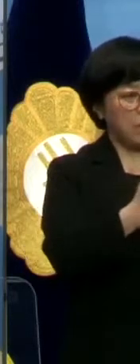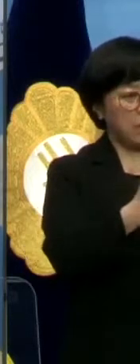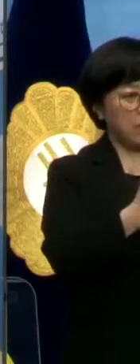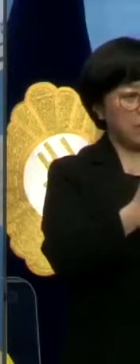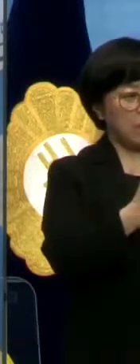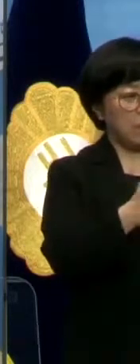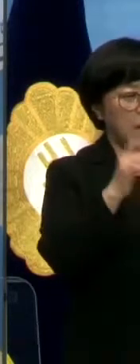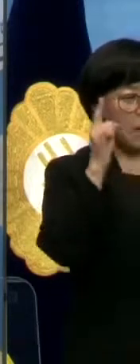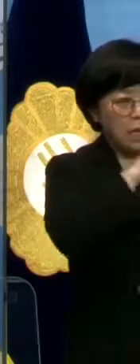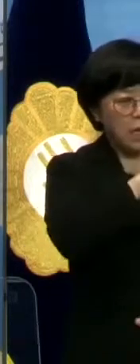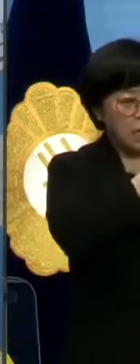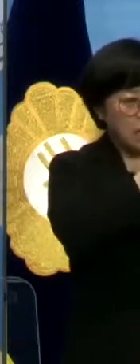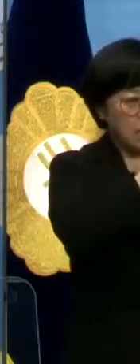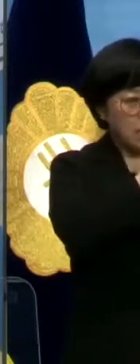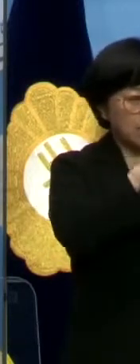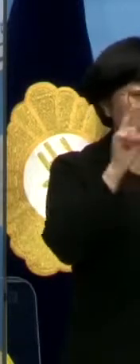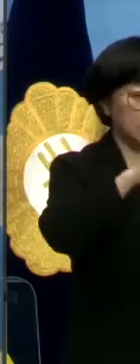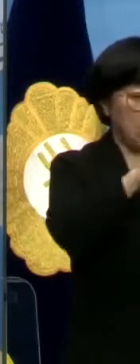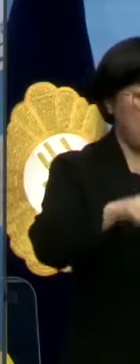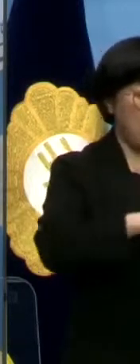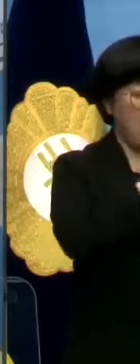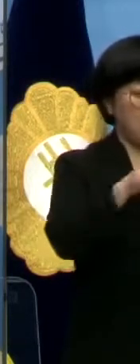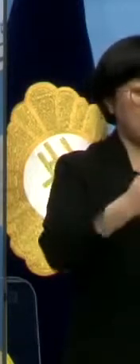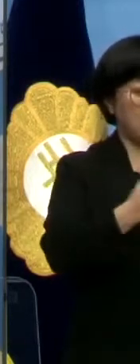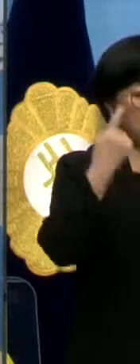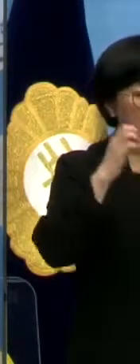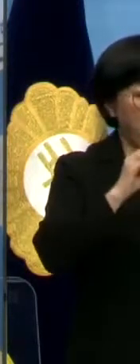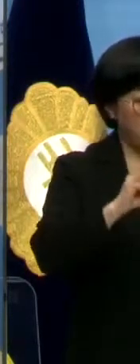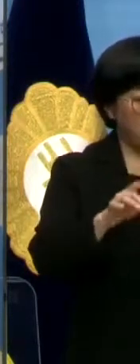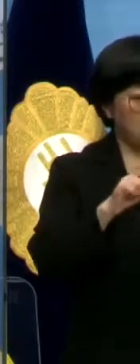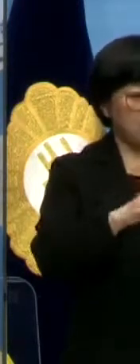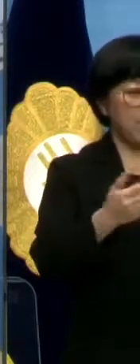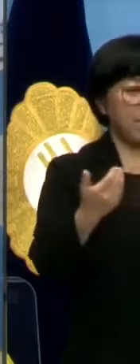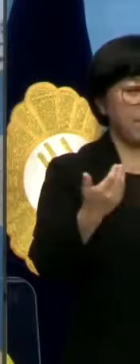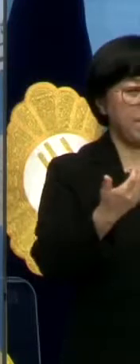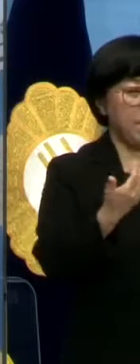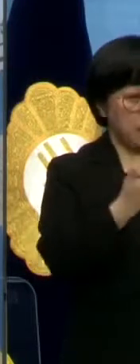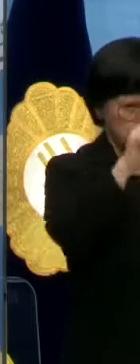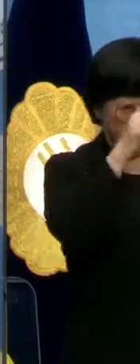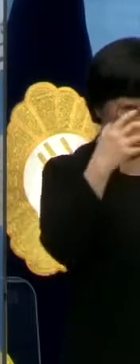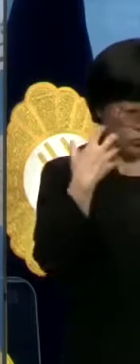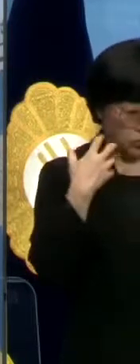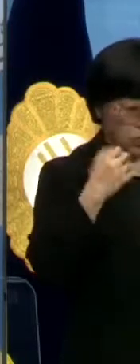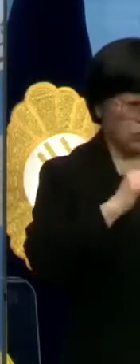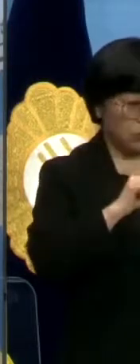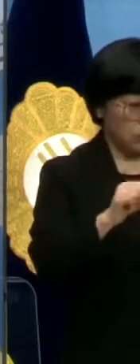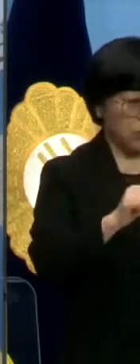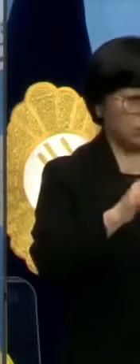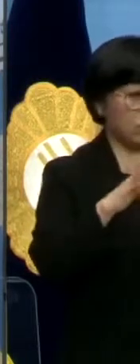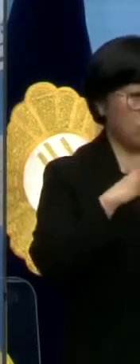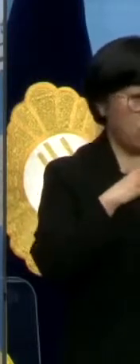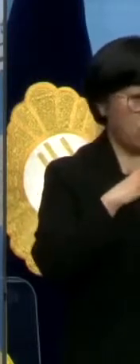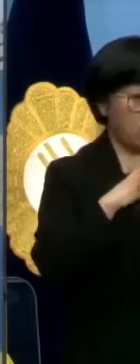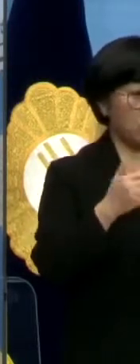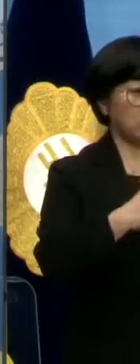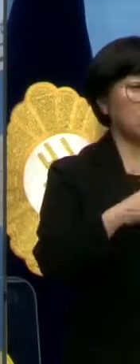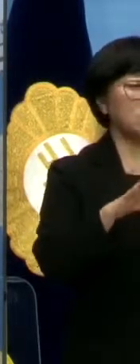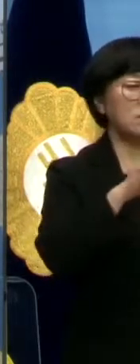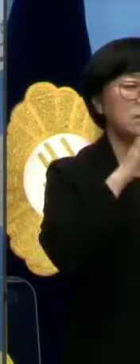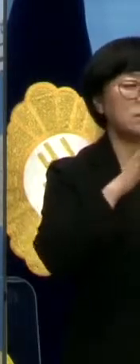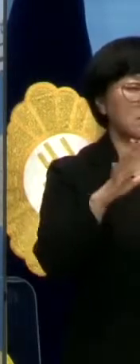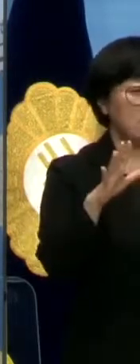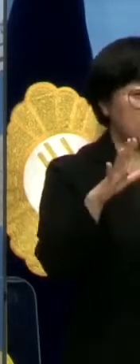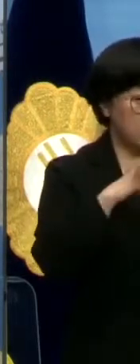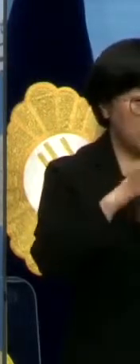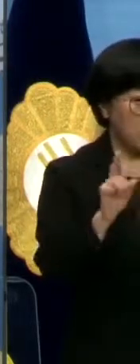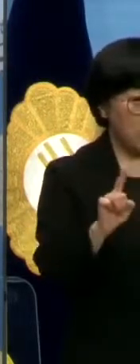언론과 여론과 반정부 불복운동이 무섭습니까? 진짜 무서워야